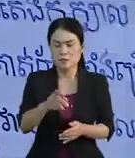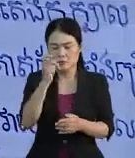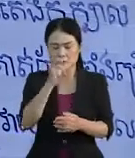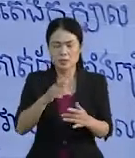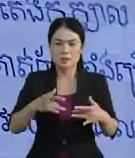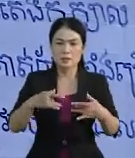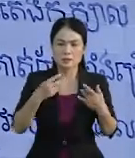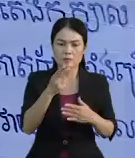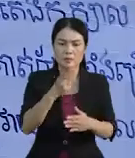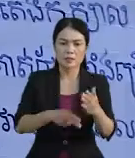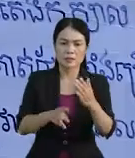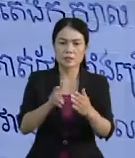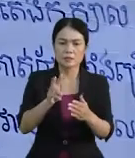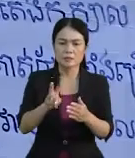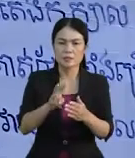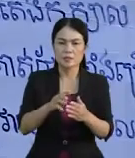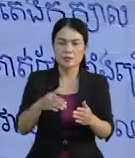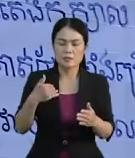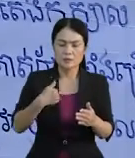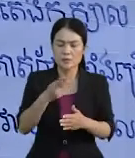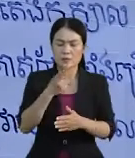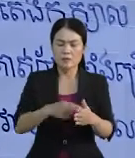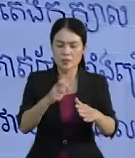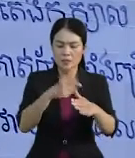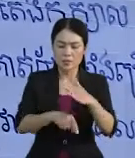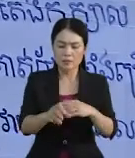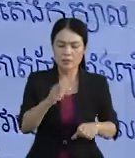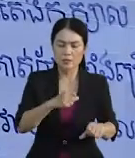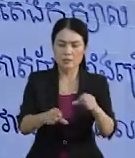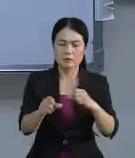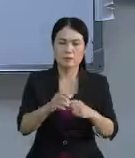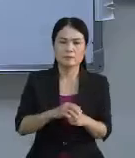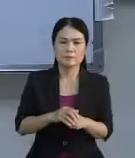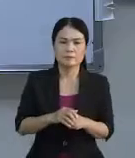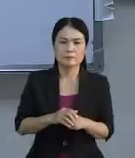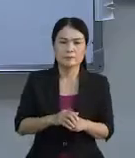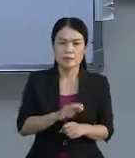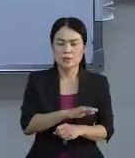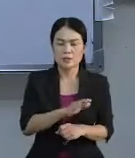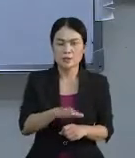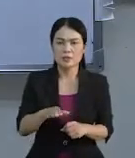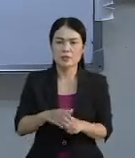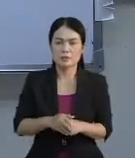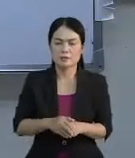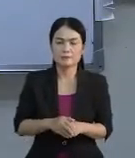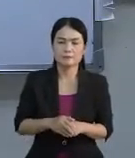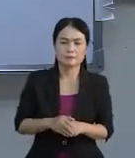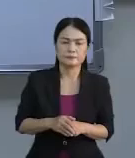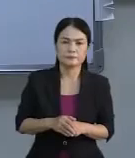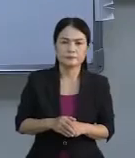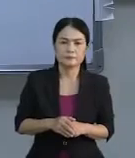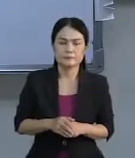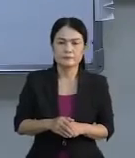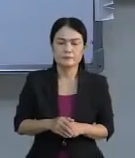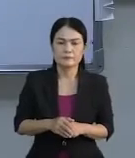thà bật ca ấy thì bảy bật ca thì bảy miên ấy cả là bình to ta còn ai kết